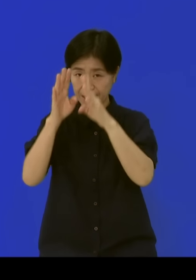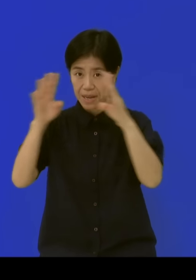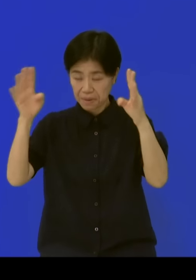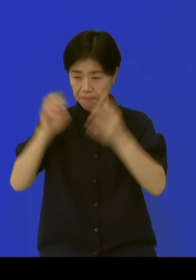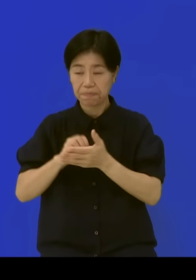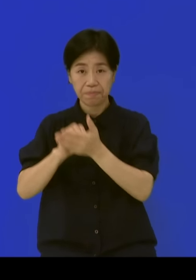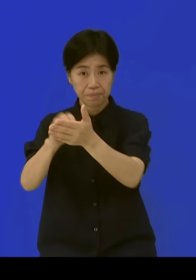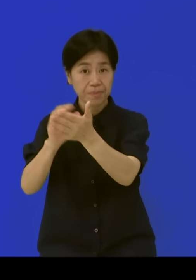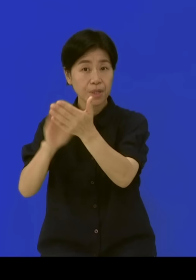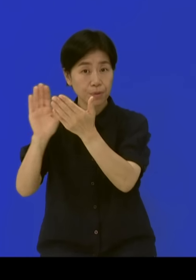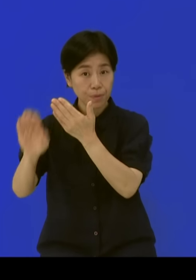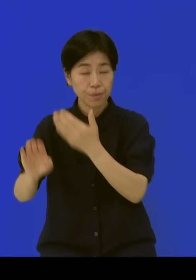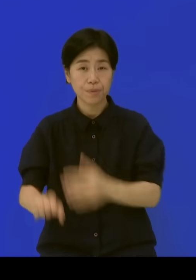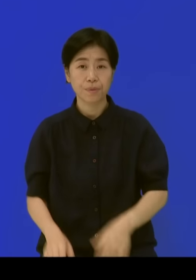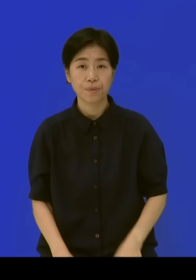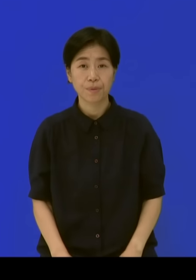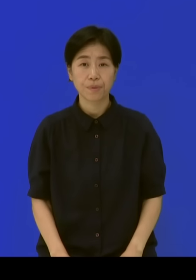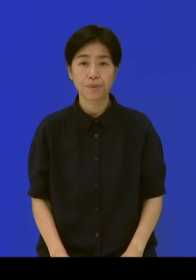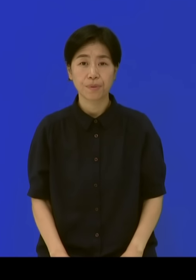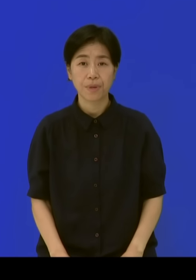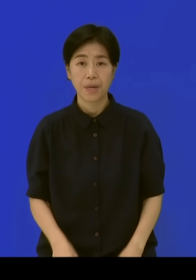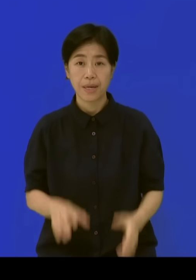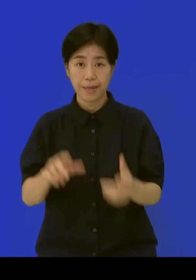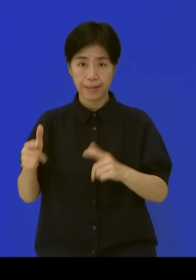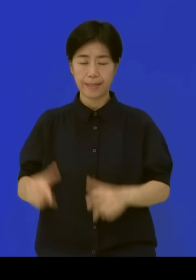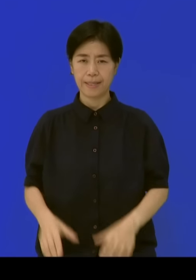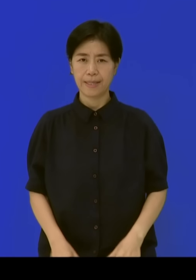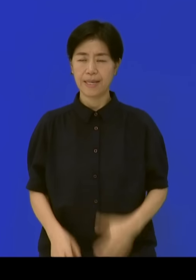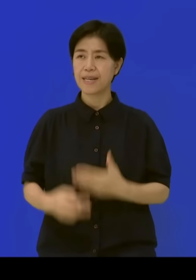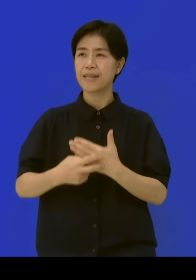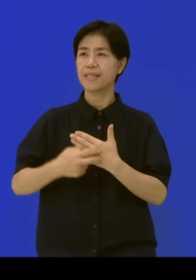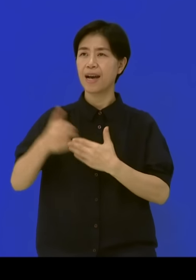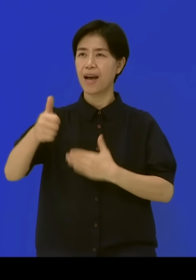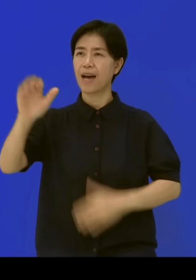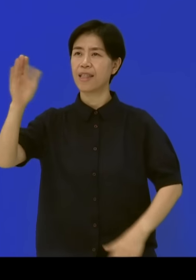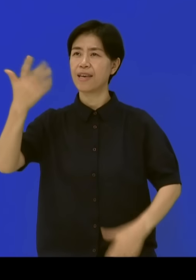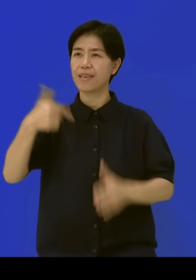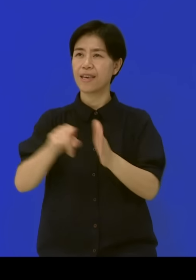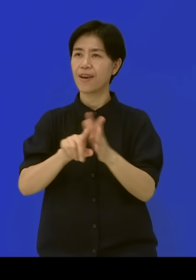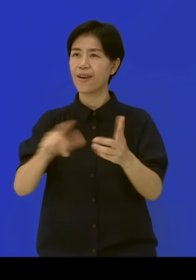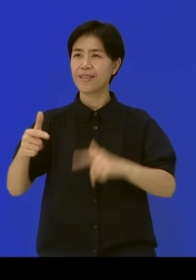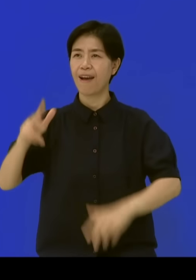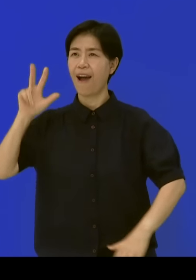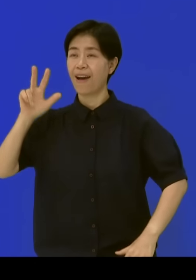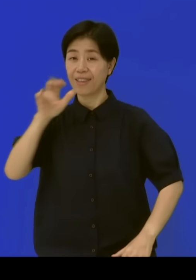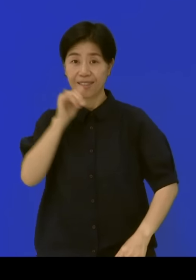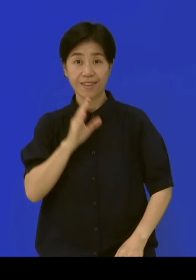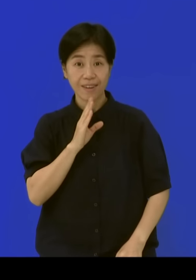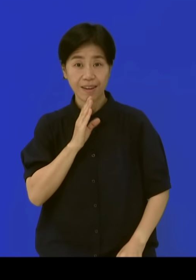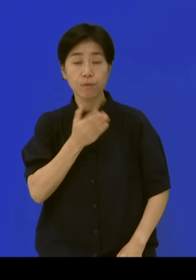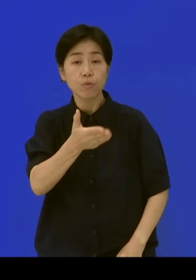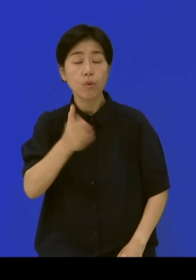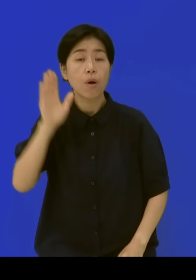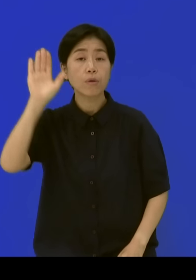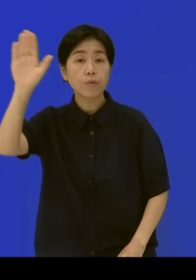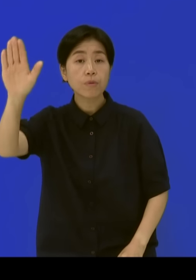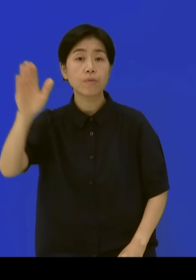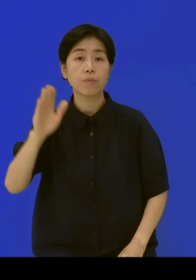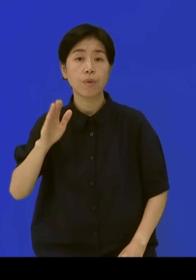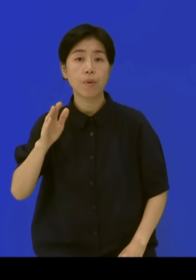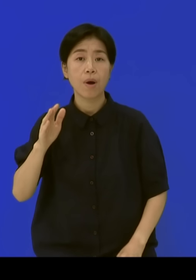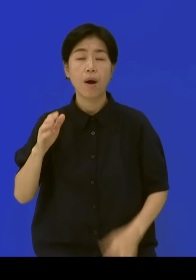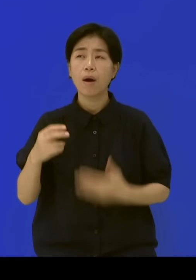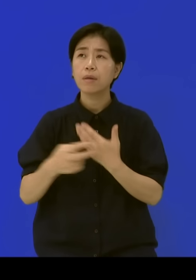이제 의대에 들어가면 이제 뭐 선서도 하고 여러 가지 비장한 각오가 생기잖아요. 어떤 의사가 되고 싶던가요? 사실은